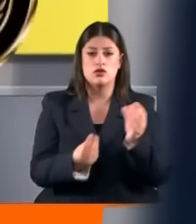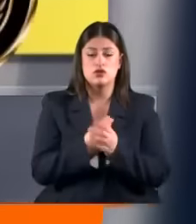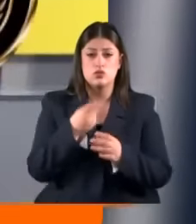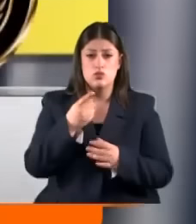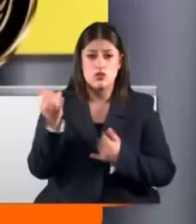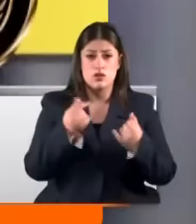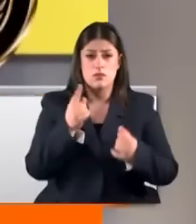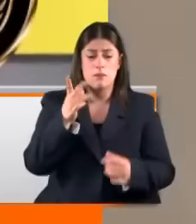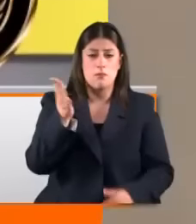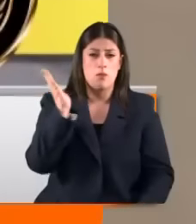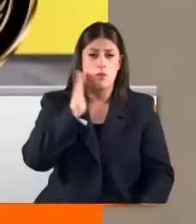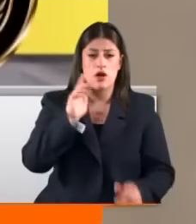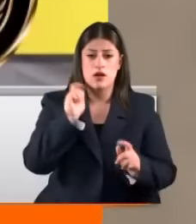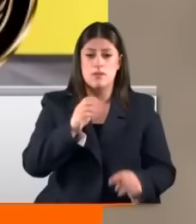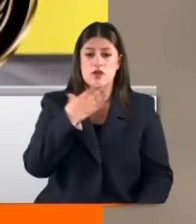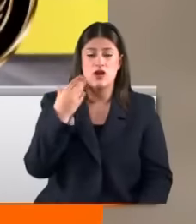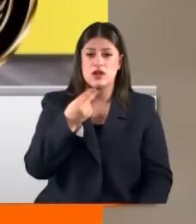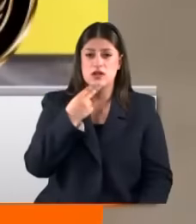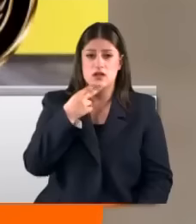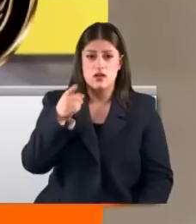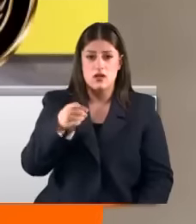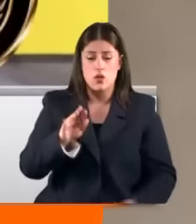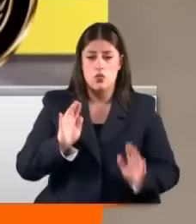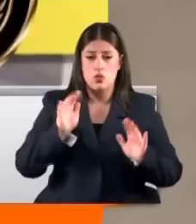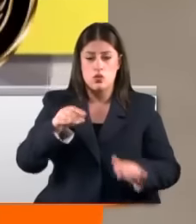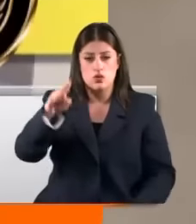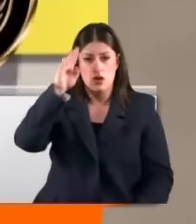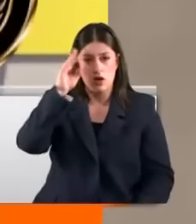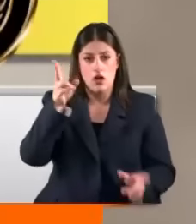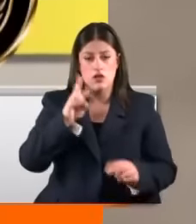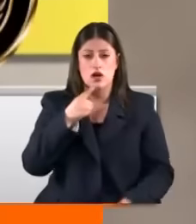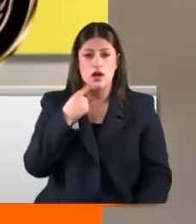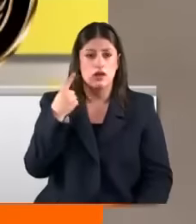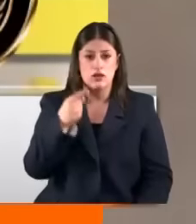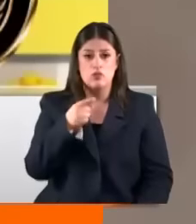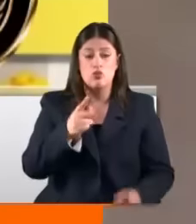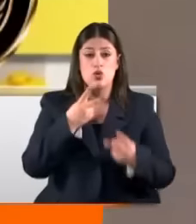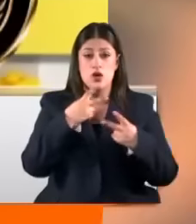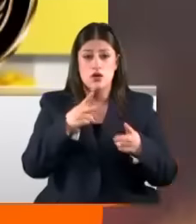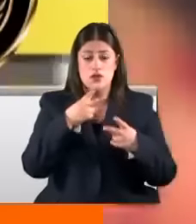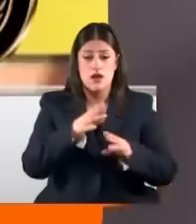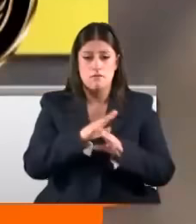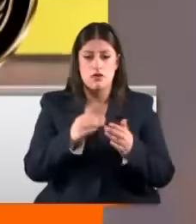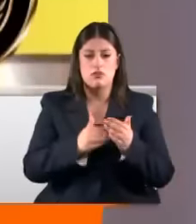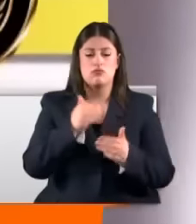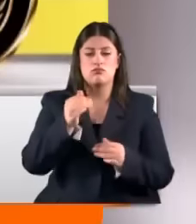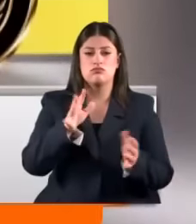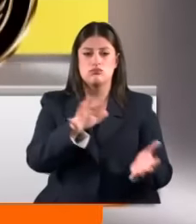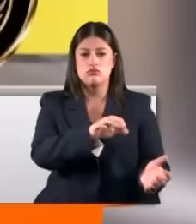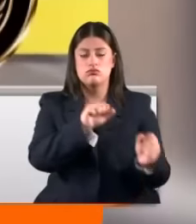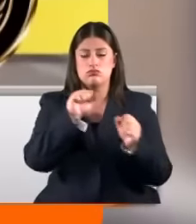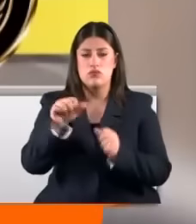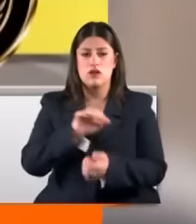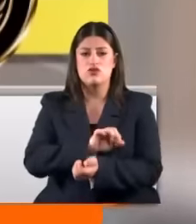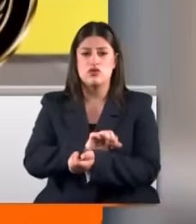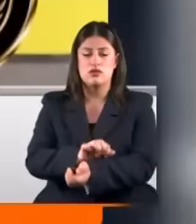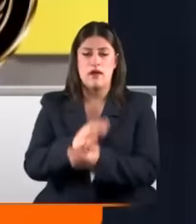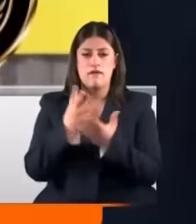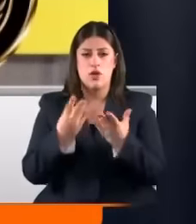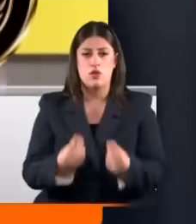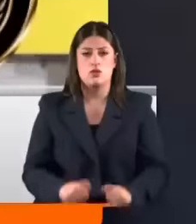tokat attığı genç kadının başını yere çarparak öldüğünü iddia eden zanlı, bu itirafın ardından tutuklanarak cezaevine gönderildi.